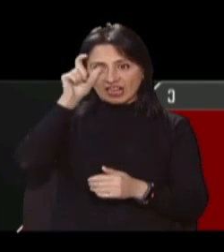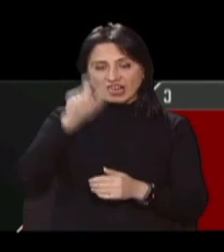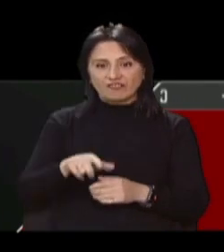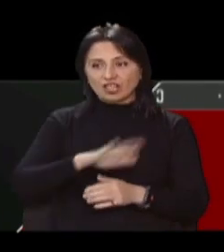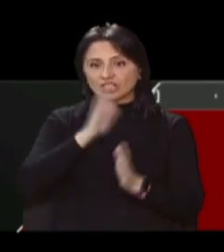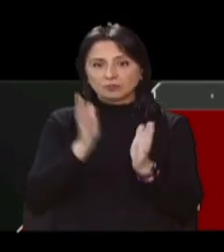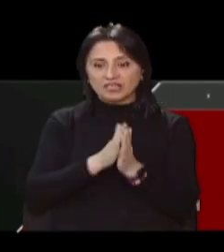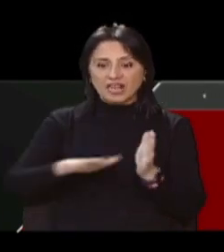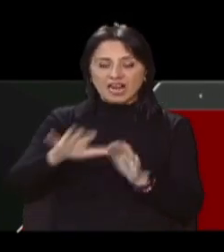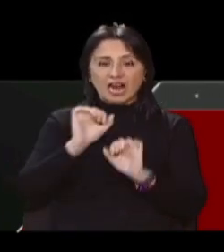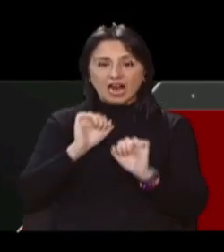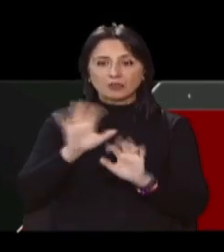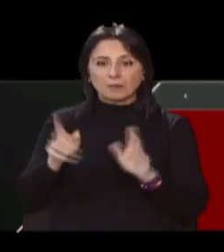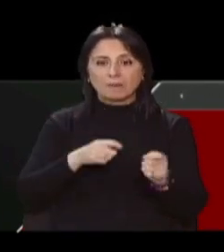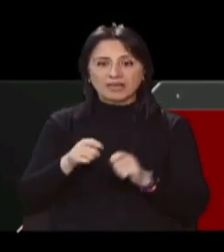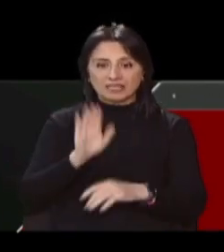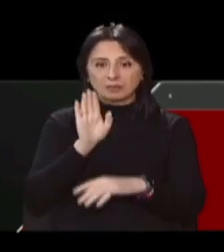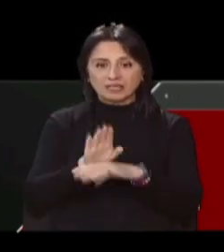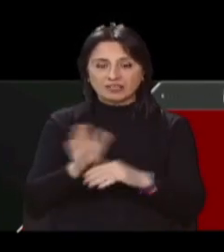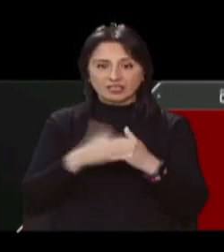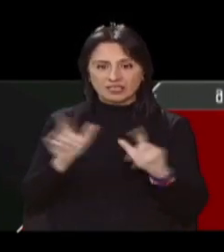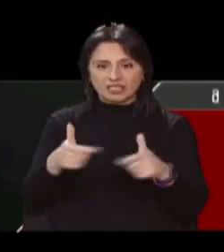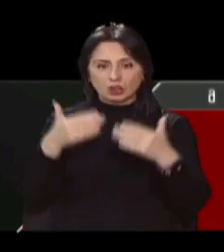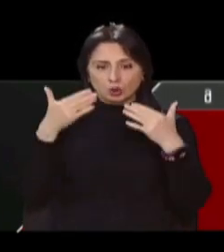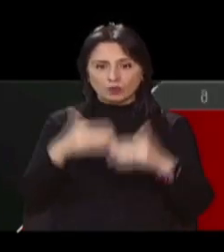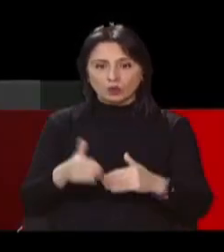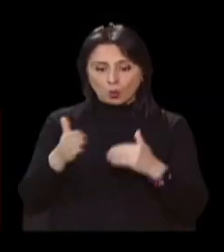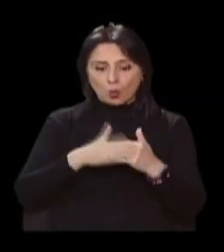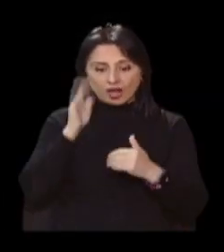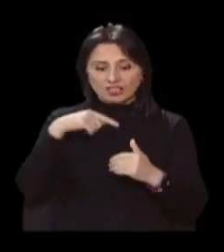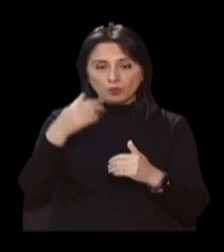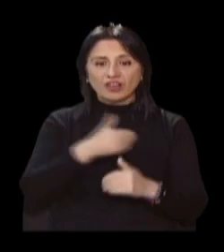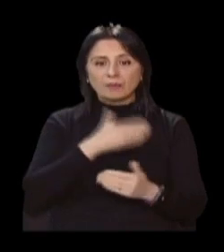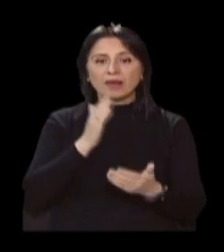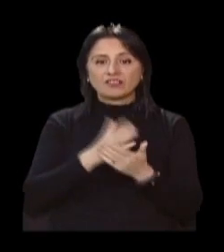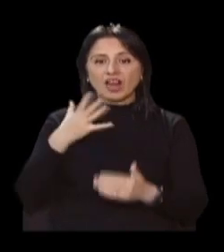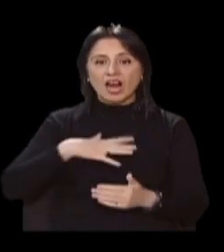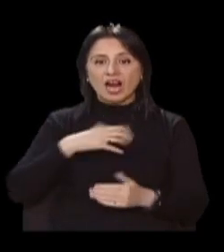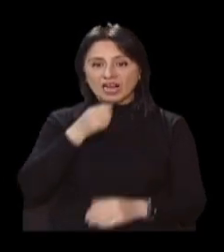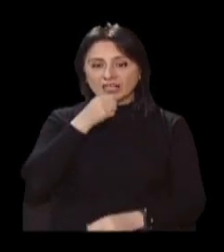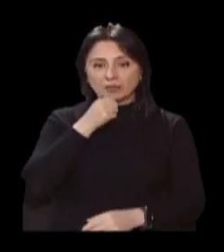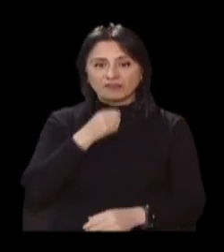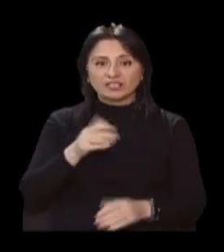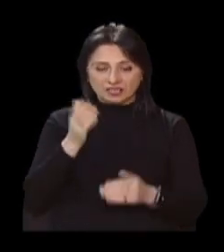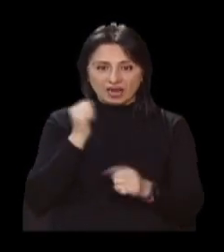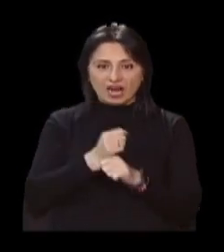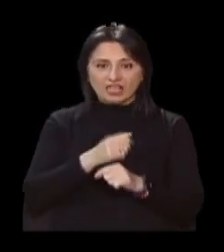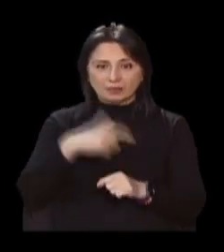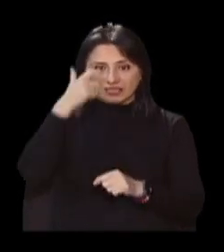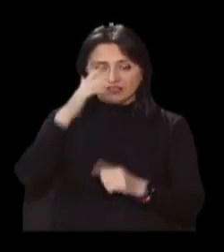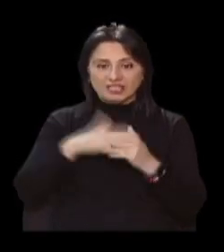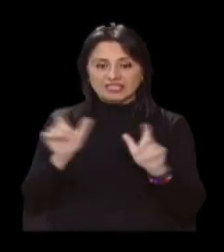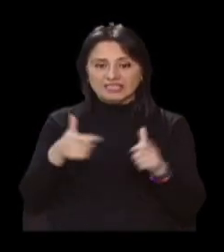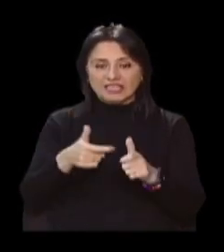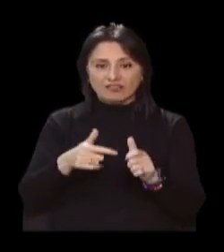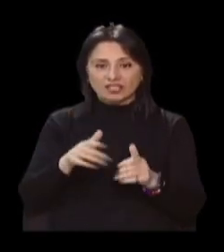ივანიშვილის მთელი გარემოცვა დღეს პრეზიდენტის ბრძანებით დასანქცირდა. Უახლოეს მომავალში იმედი მაქვს, რომ ქართული მედიაც გამოაქვეყნებს ივანიშვილის